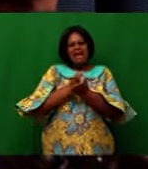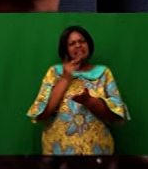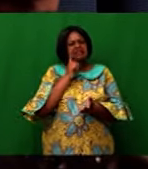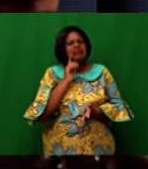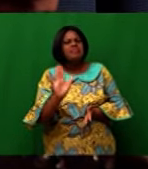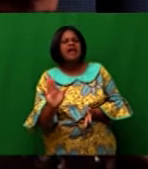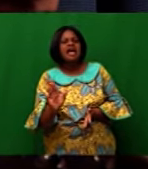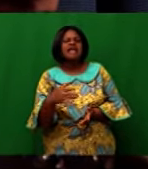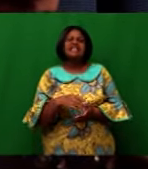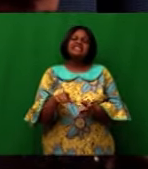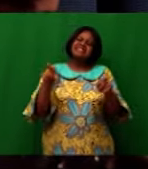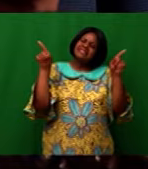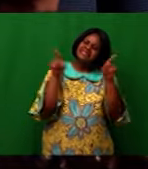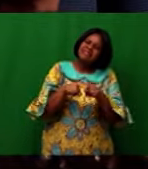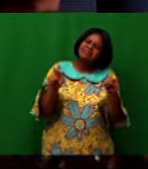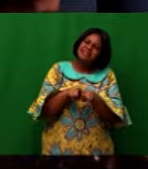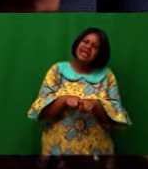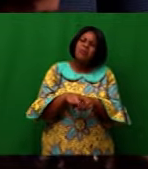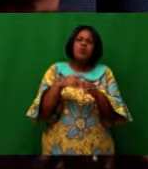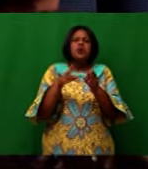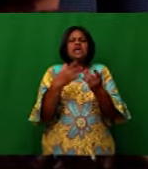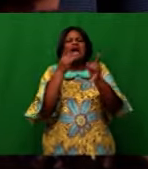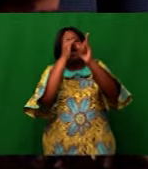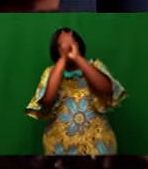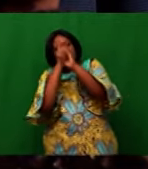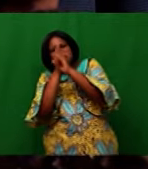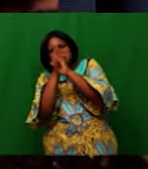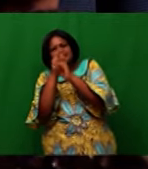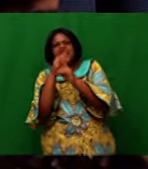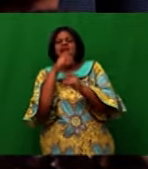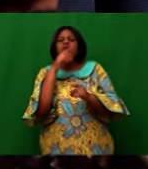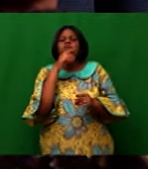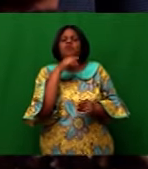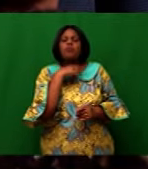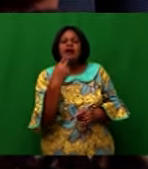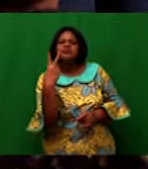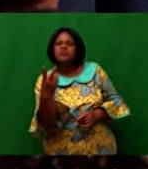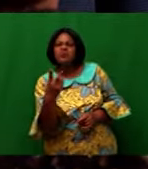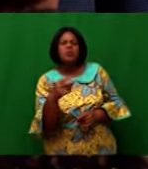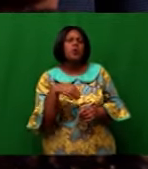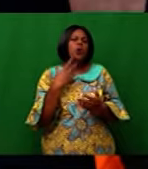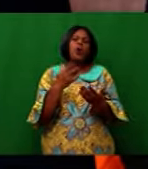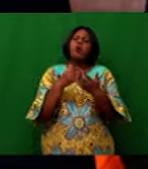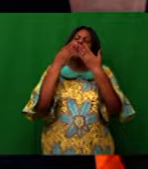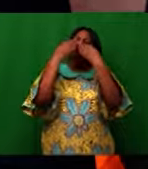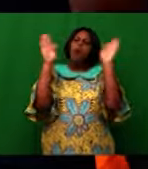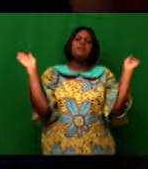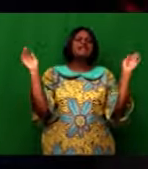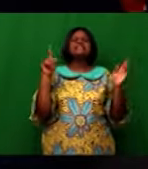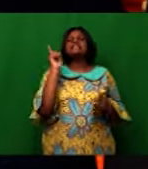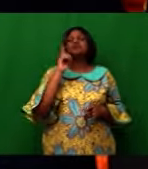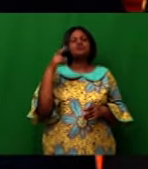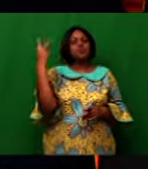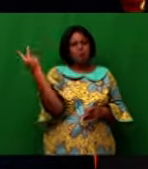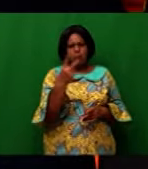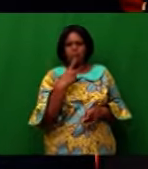racho nerisingazikanwi zvakangooma kumunhukadzi zvinofadza munhu wani murume chete saka ese akaipa mashoko